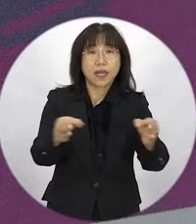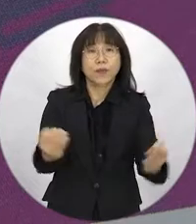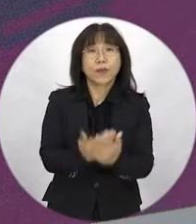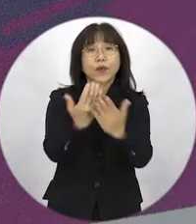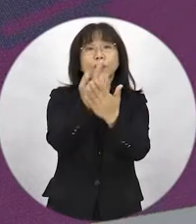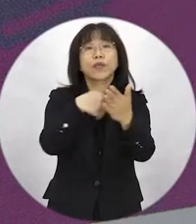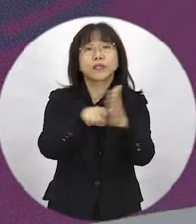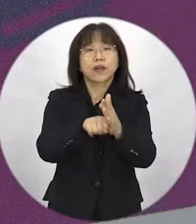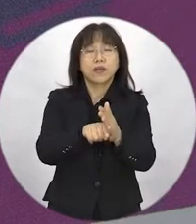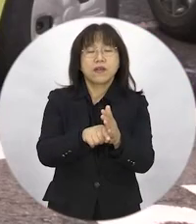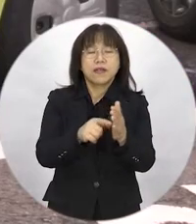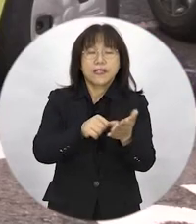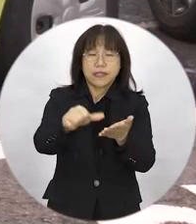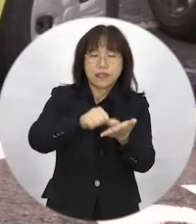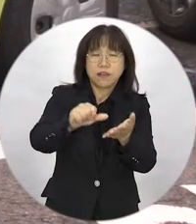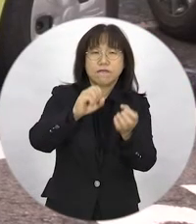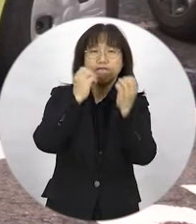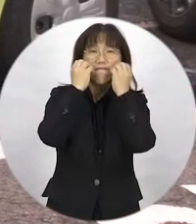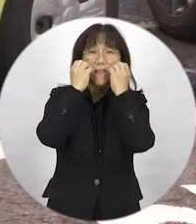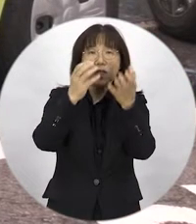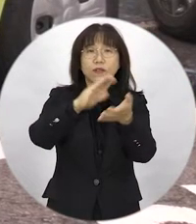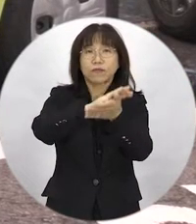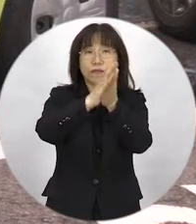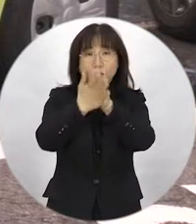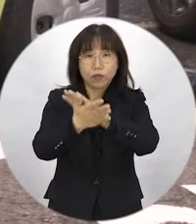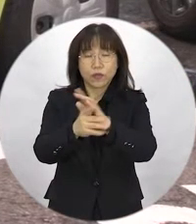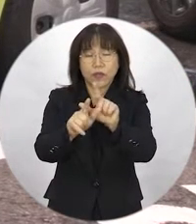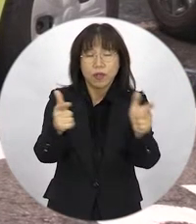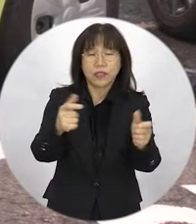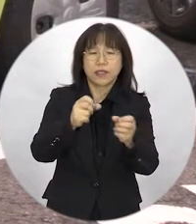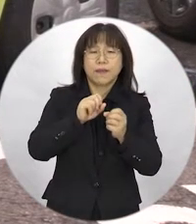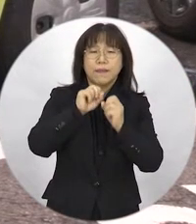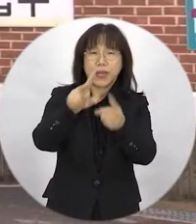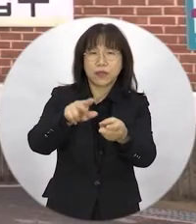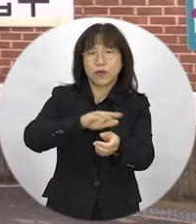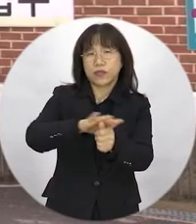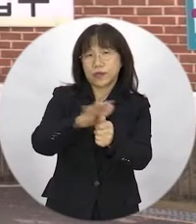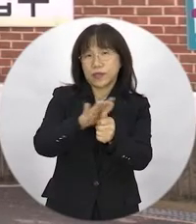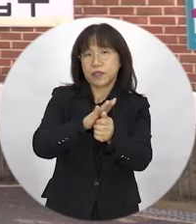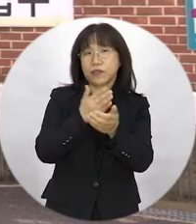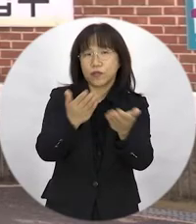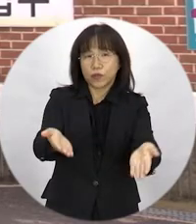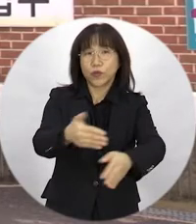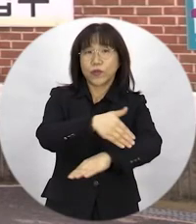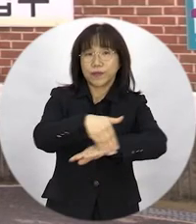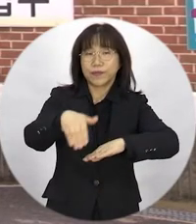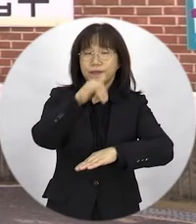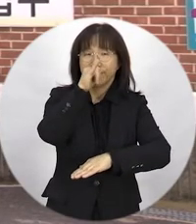시설 현대화 사업, 배송 서비스 지원 사업 등 다양한 사업을 진행하고 있습니다.